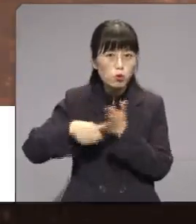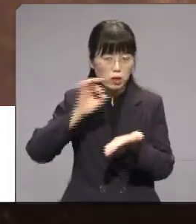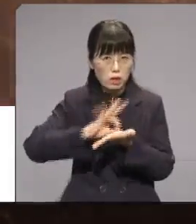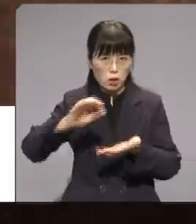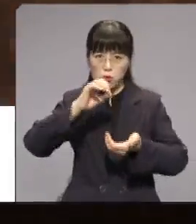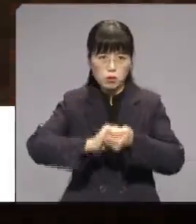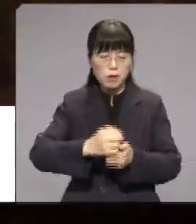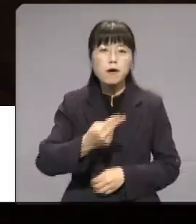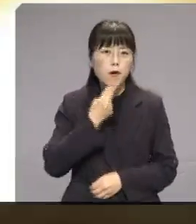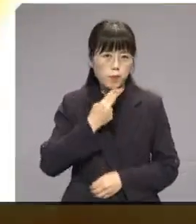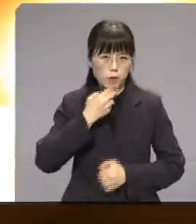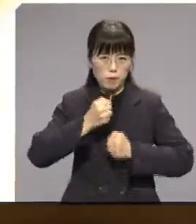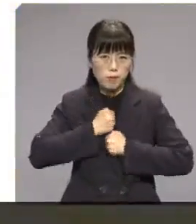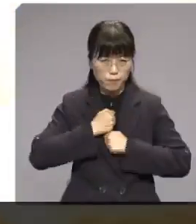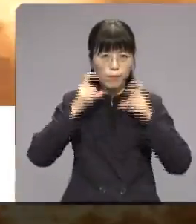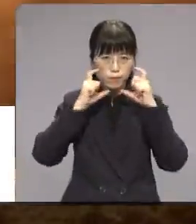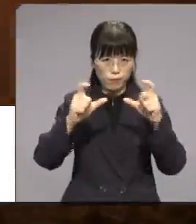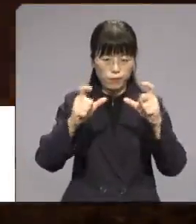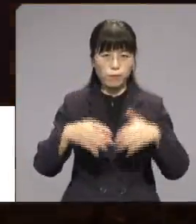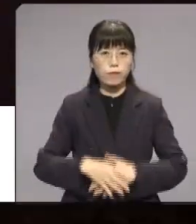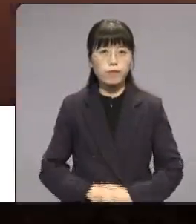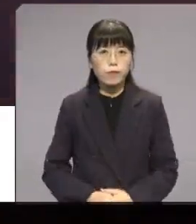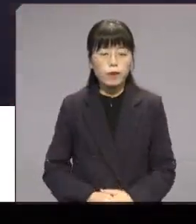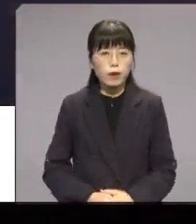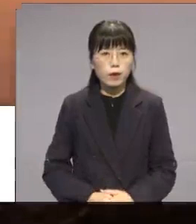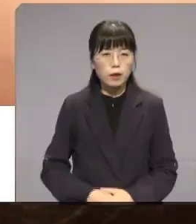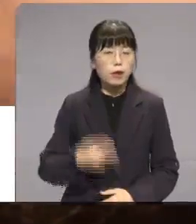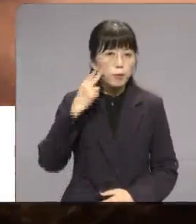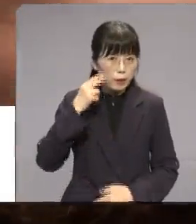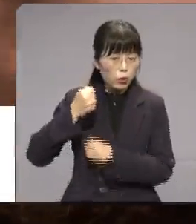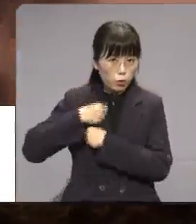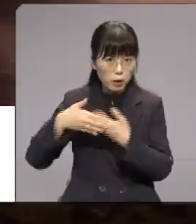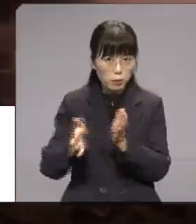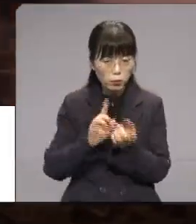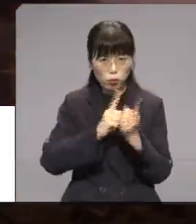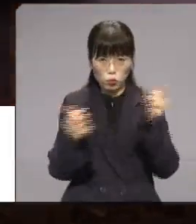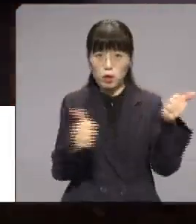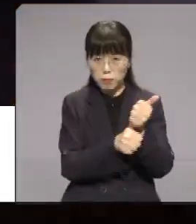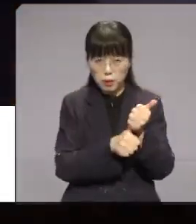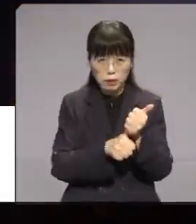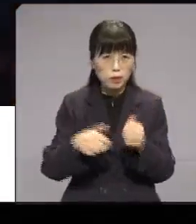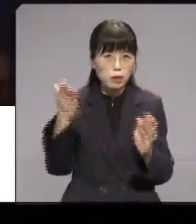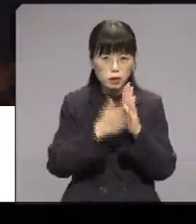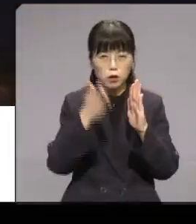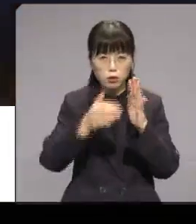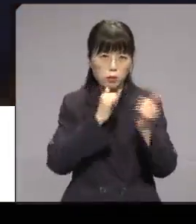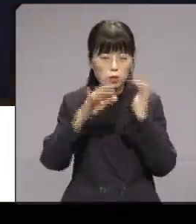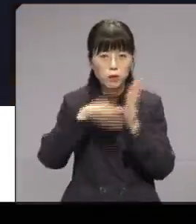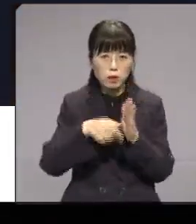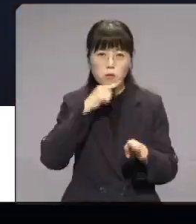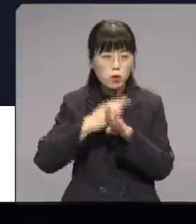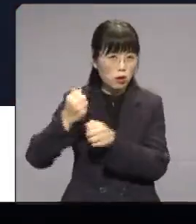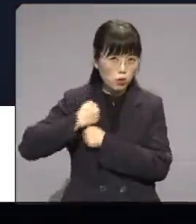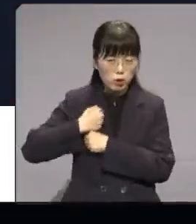사용에 제한을 두지 않겠다고 경고하고 나섰습니다. 사브리나 싱비 국방부 부대변인은 정례 브리핑에서